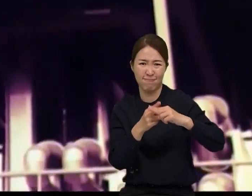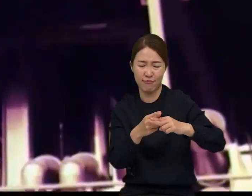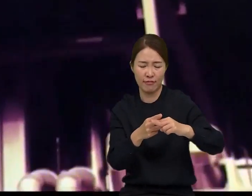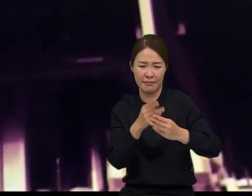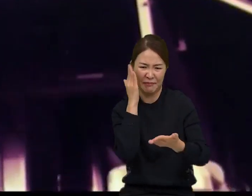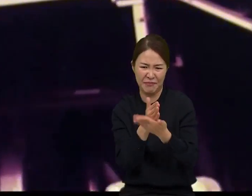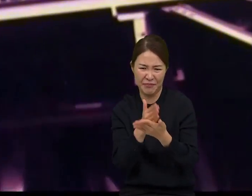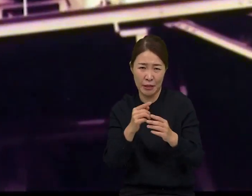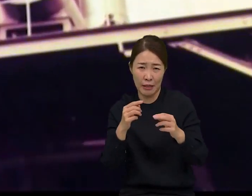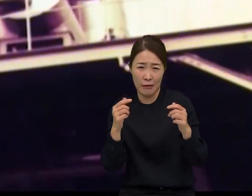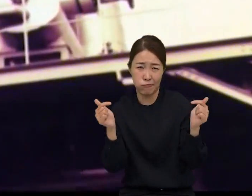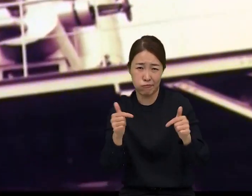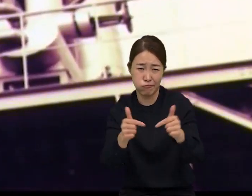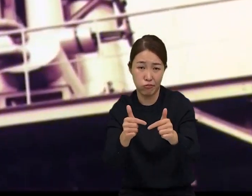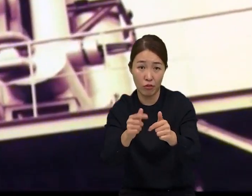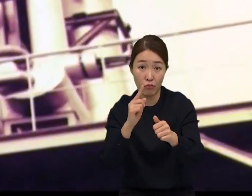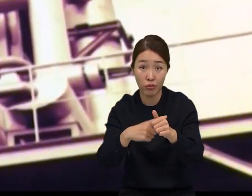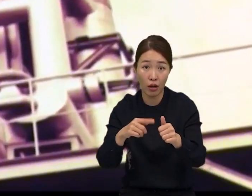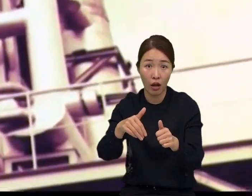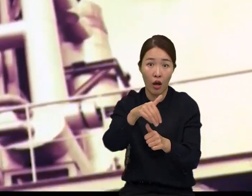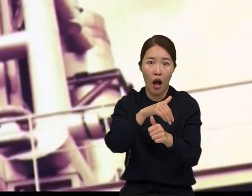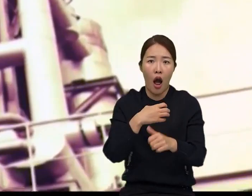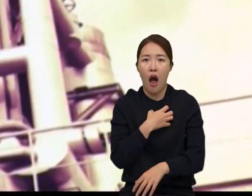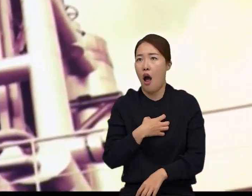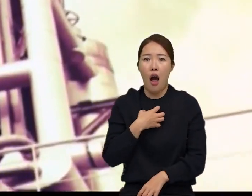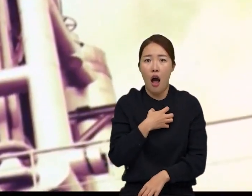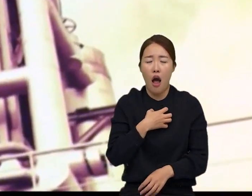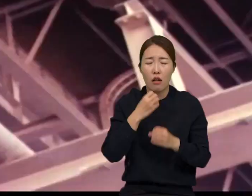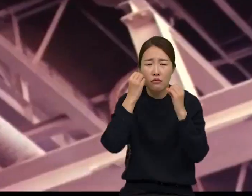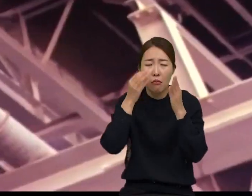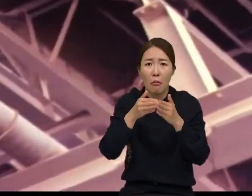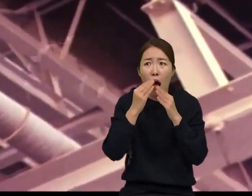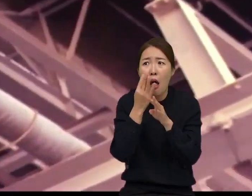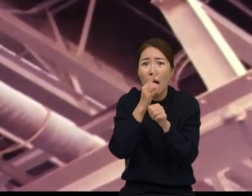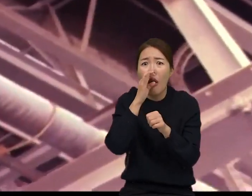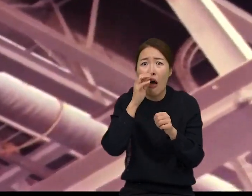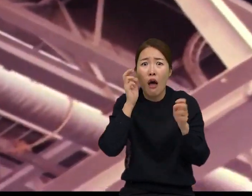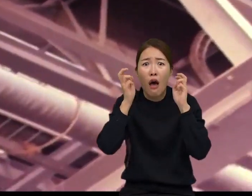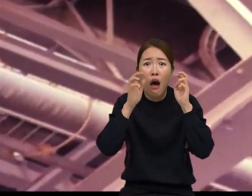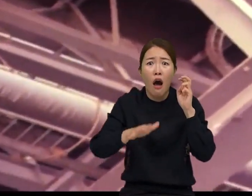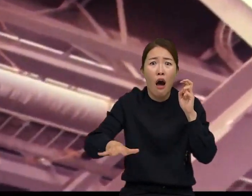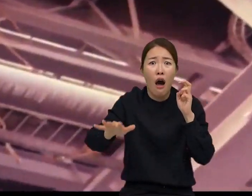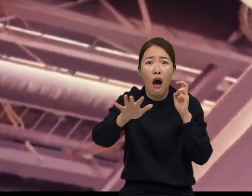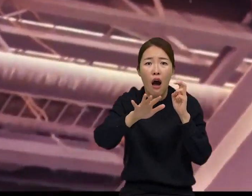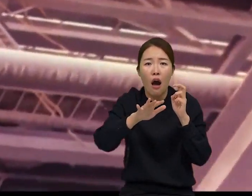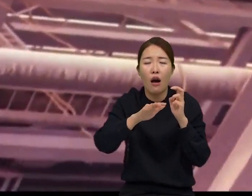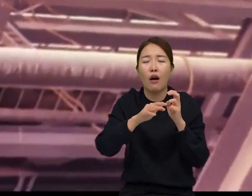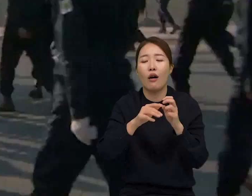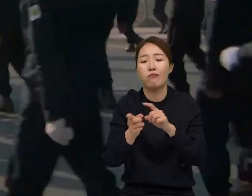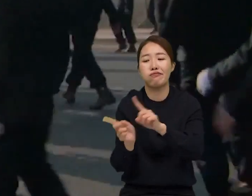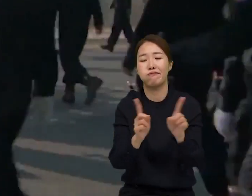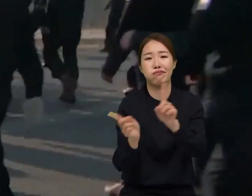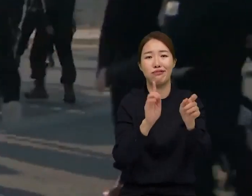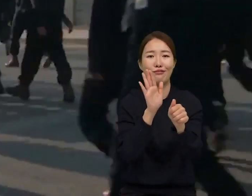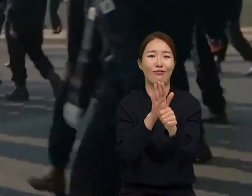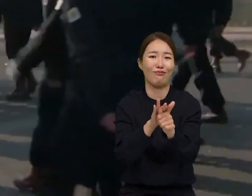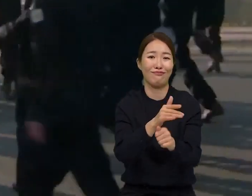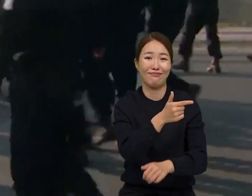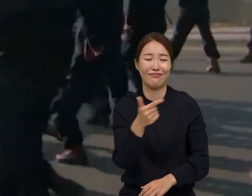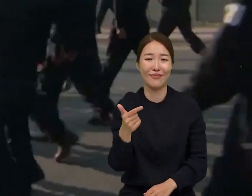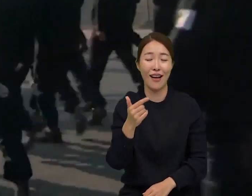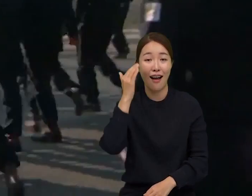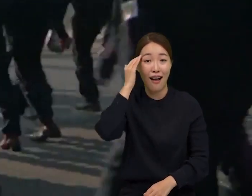이는 위기에 빠진 신생 중화학 기업들에게 큰 도움이 됐다. 한국 경제는 정부의